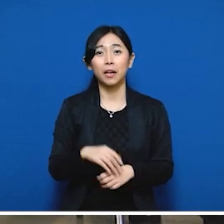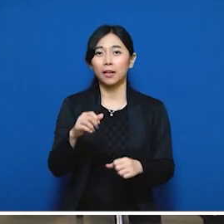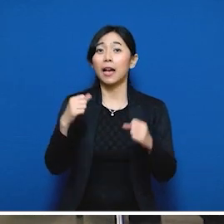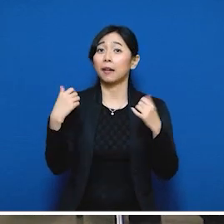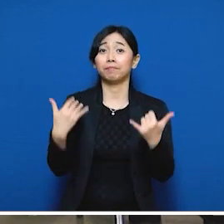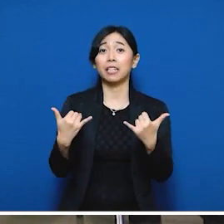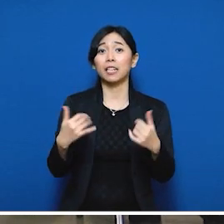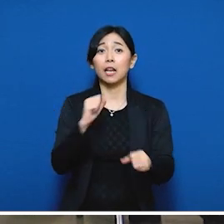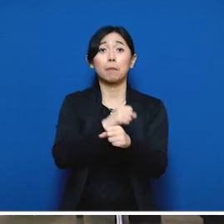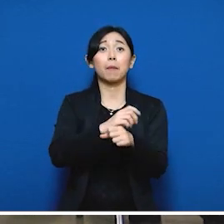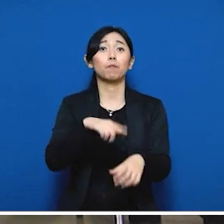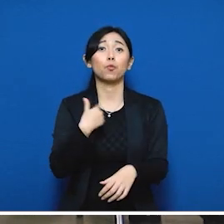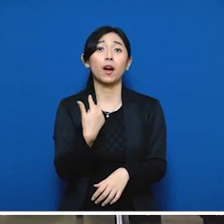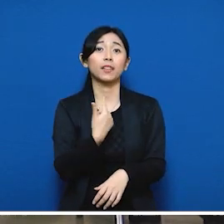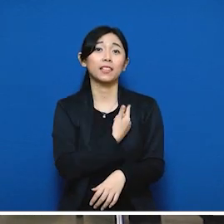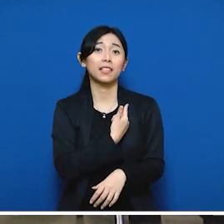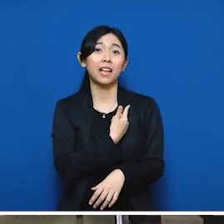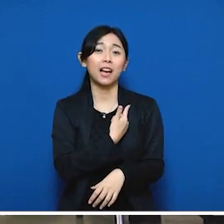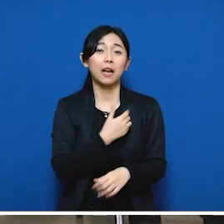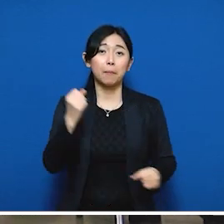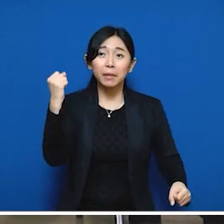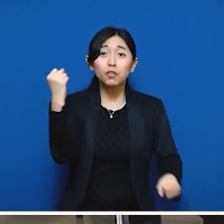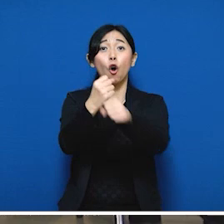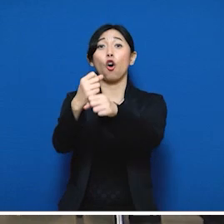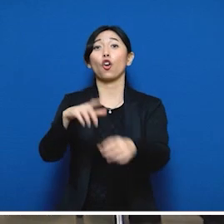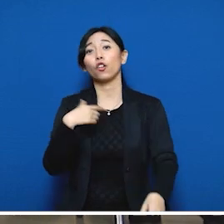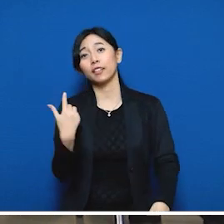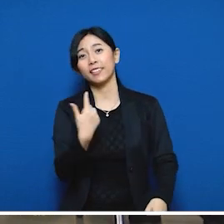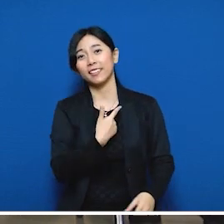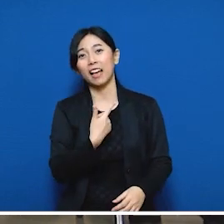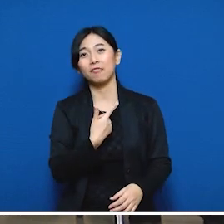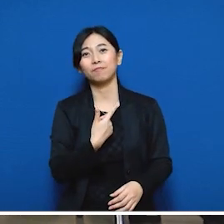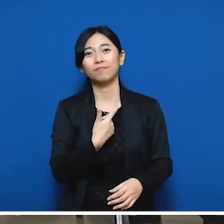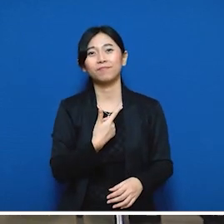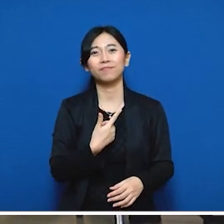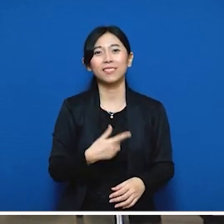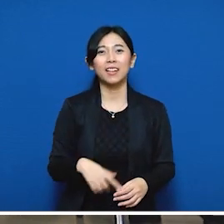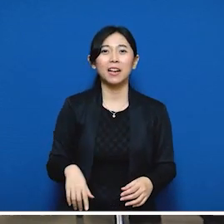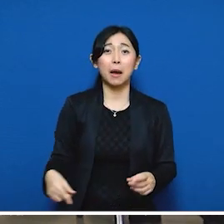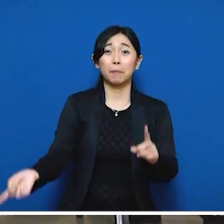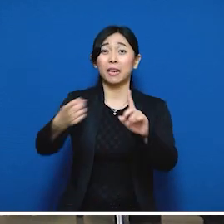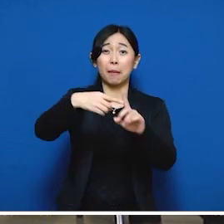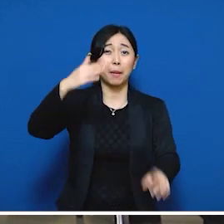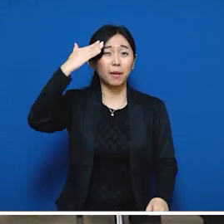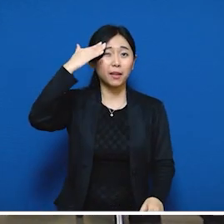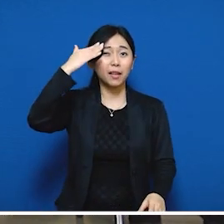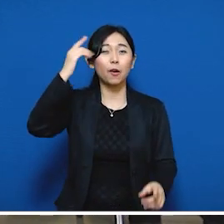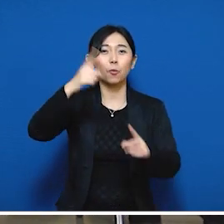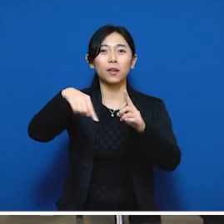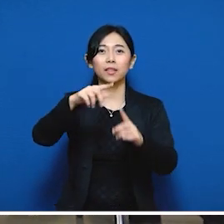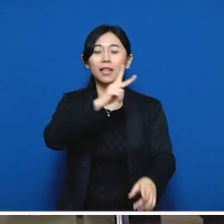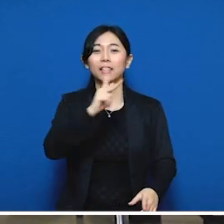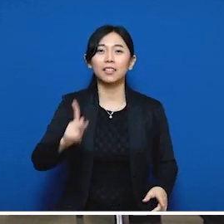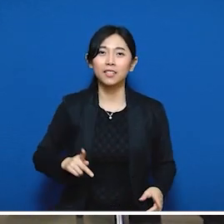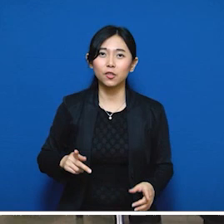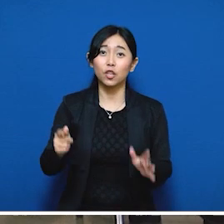untuk membuat pengetahuan yang kita miliki tentang Kristus, yang sudah kita ketahui dari